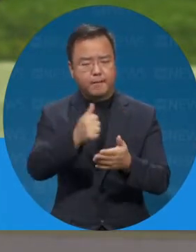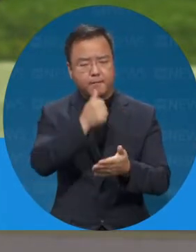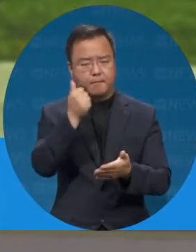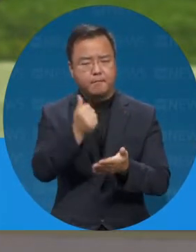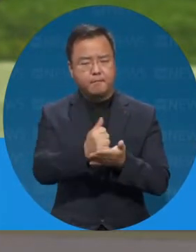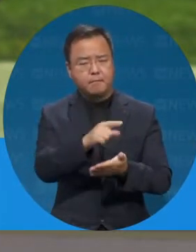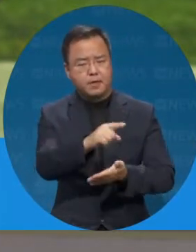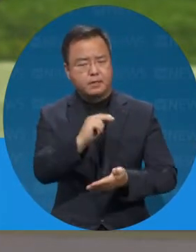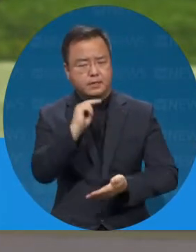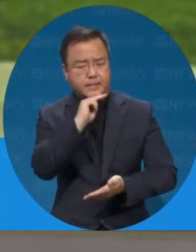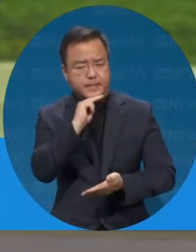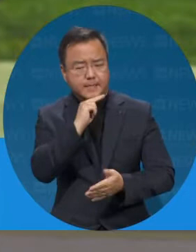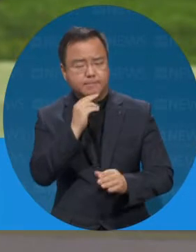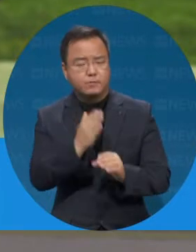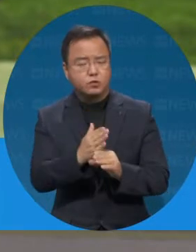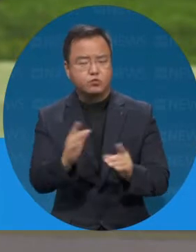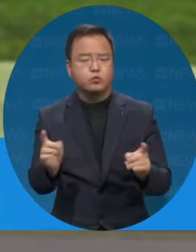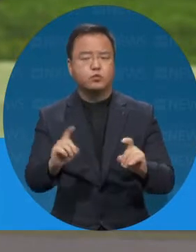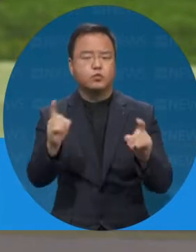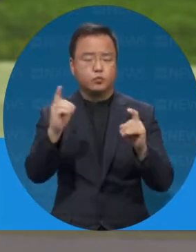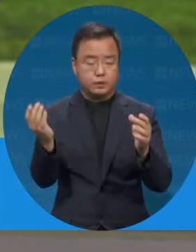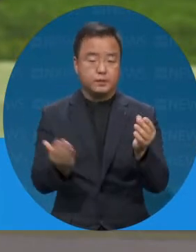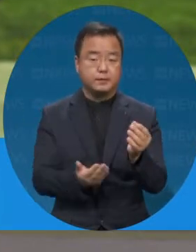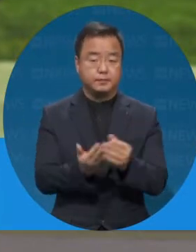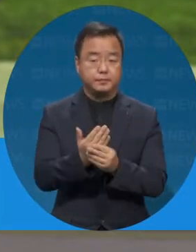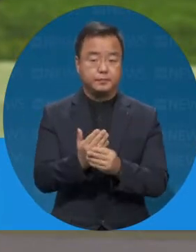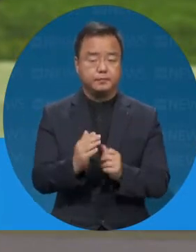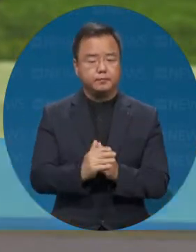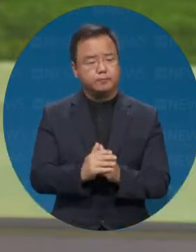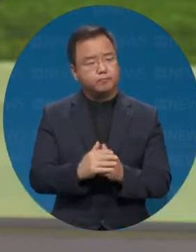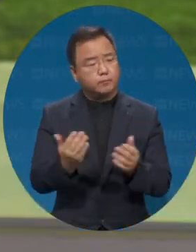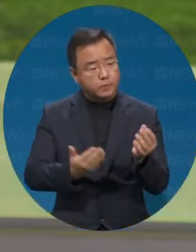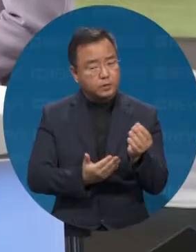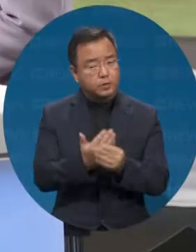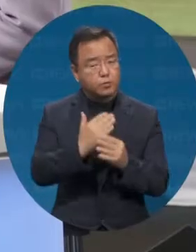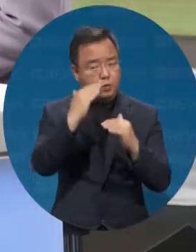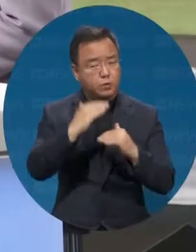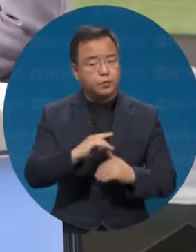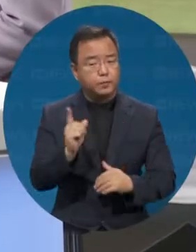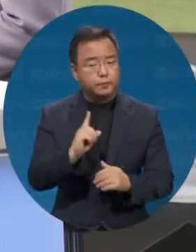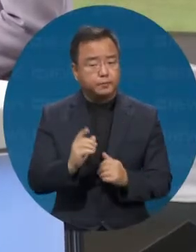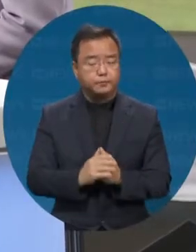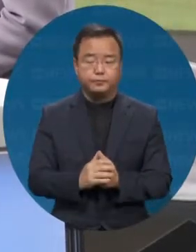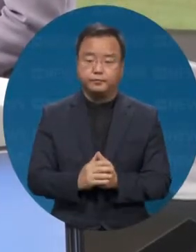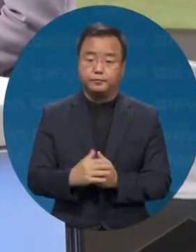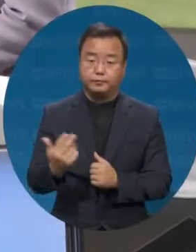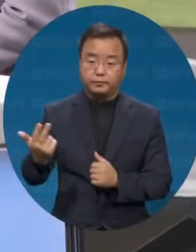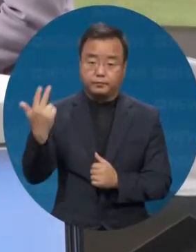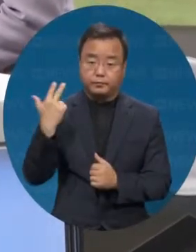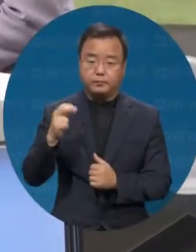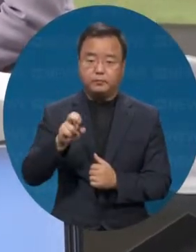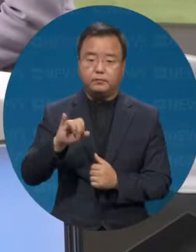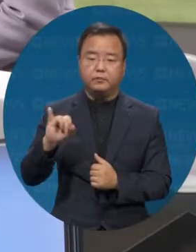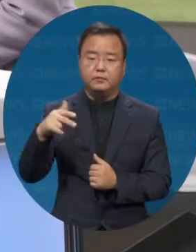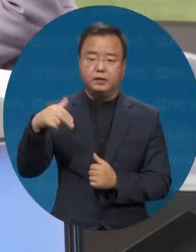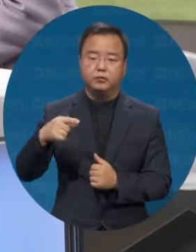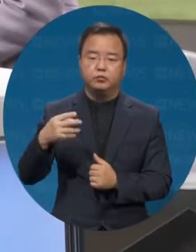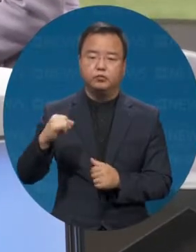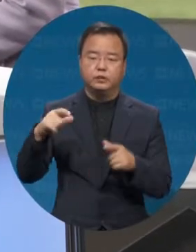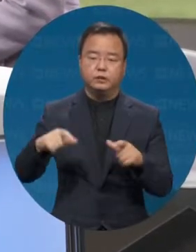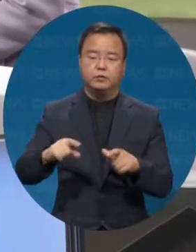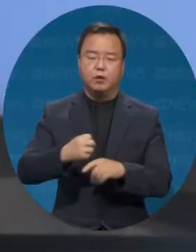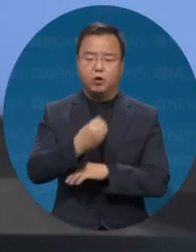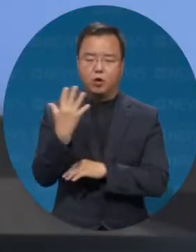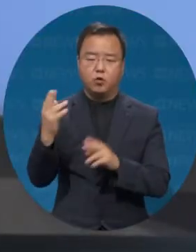한바탕 소동이 일었습니다. 자, 길규민 기자, 어떤 사건입니까? 네, 지난주 미주리주의 한 언론사가 이